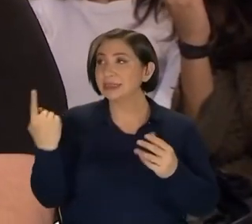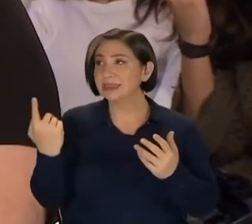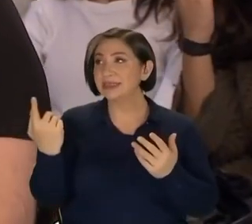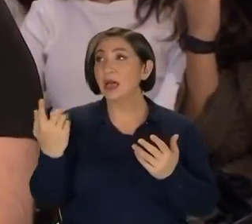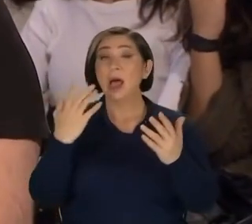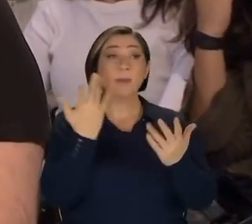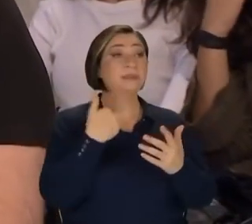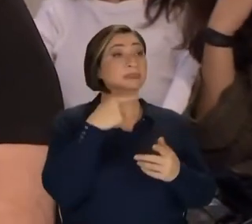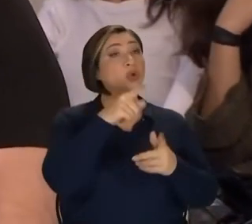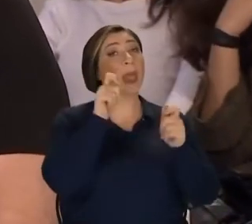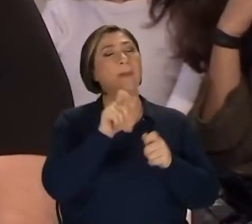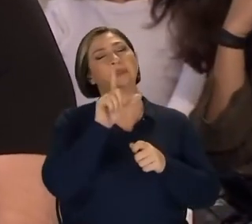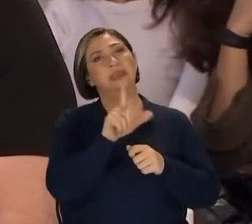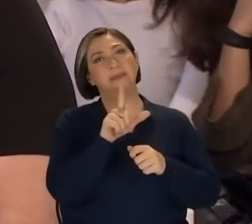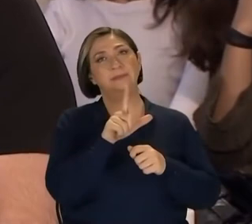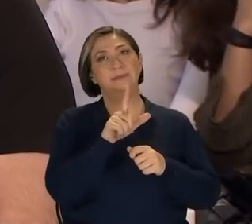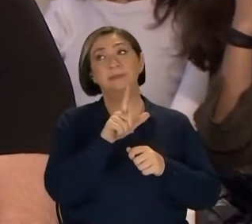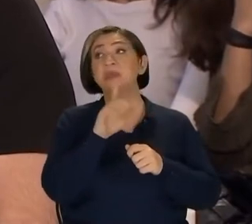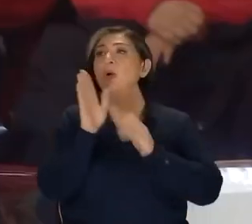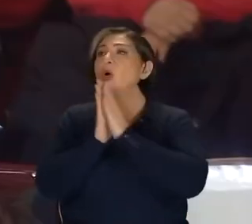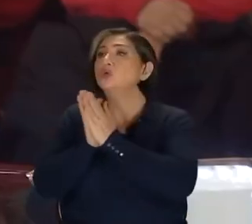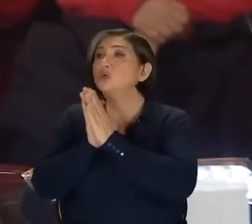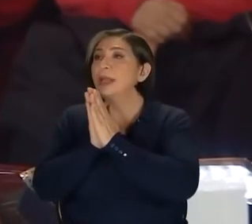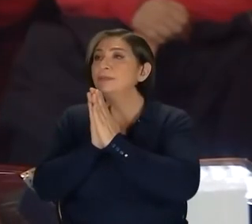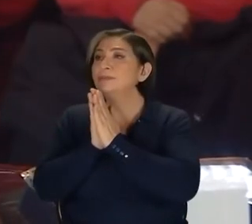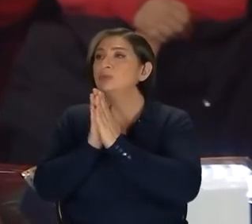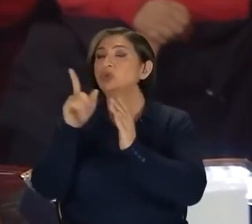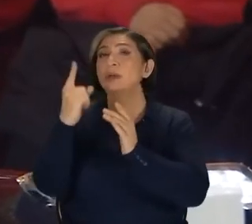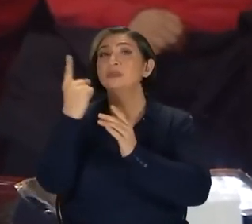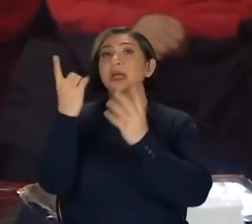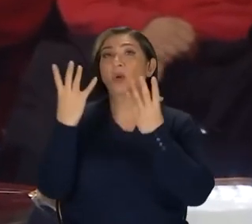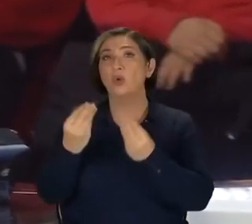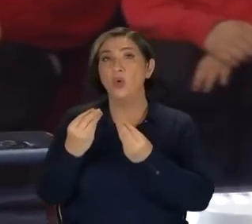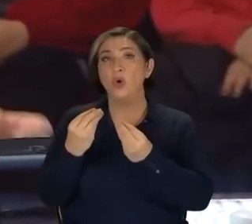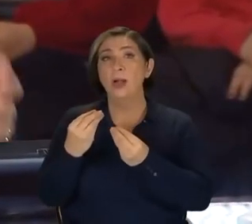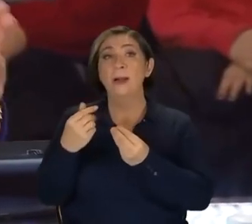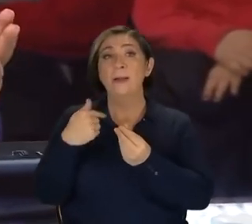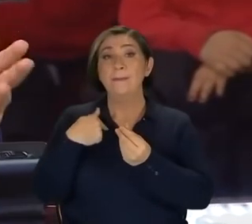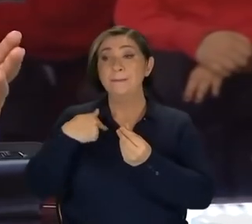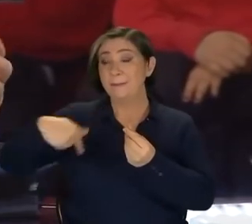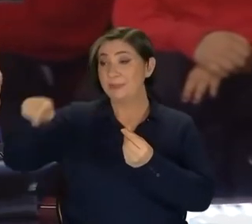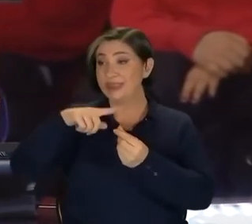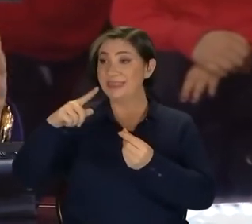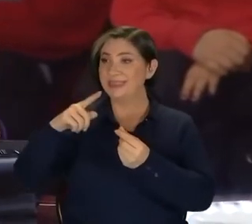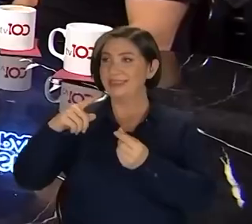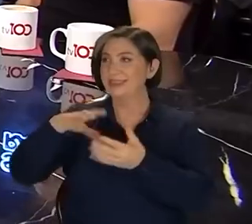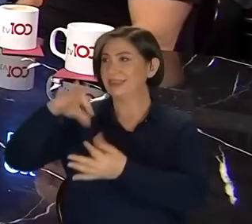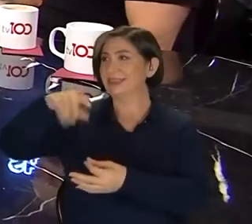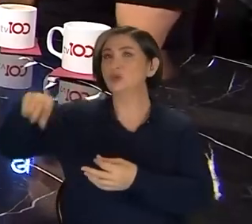İmkansız ama yani. Ama bizim şöyle yapmamız lazım. Bir de özür dilerim. Şöyle bir şeyden dolayı oluyor bu. Çünkü biz insanlarımıza,